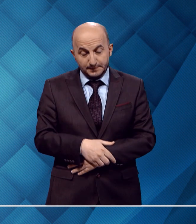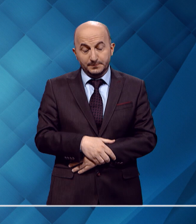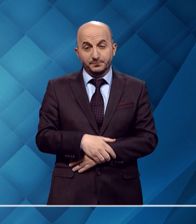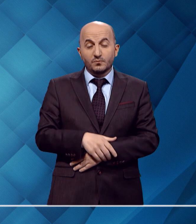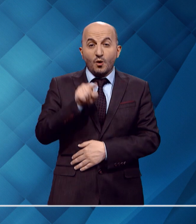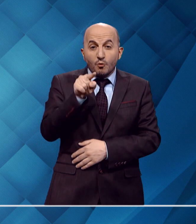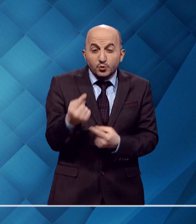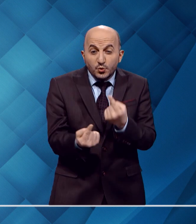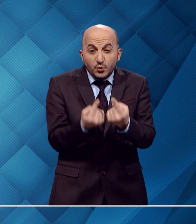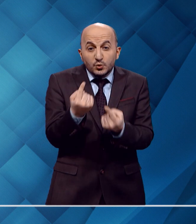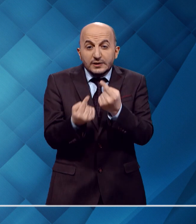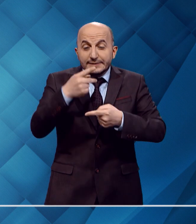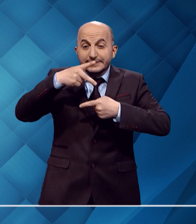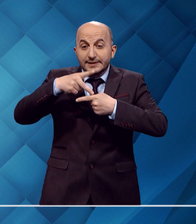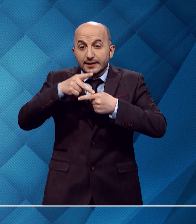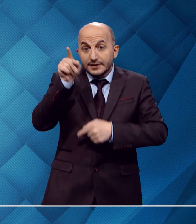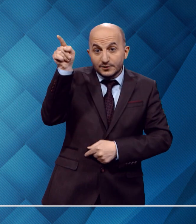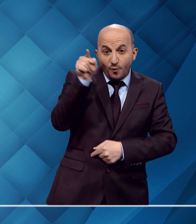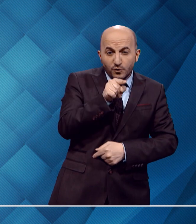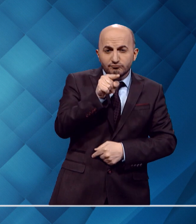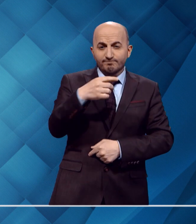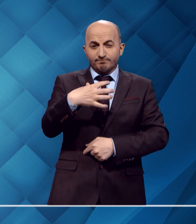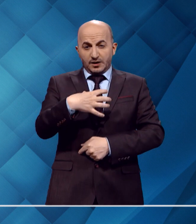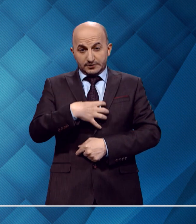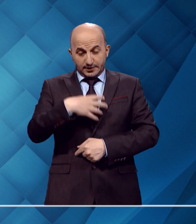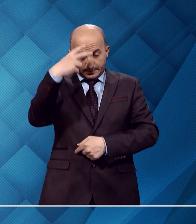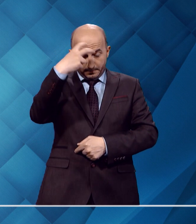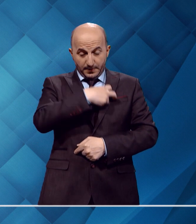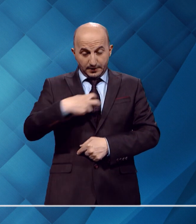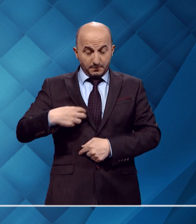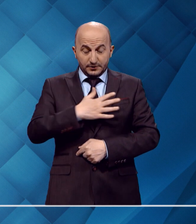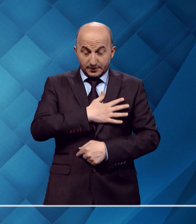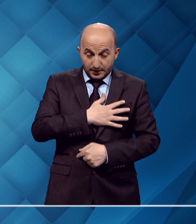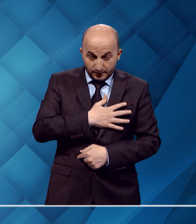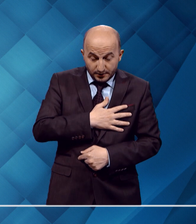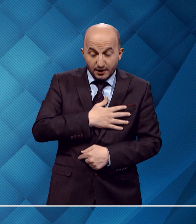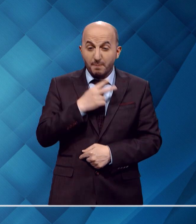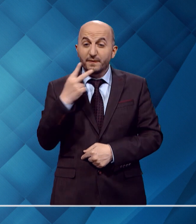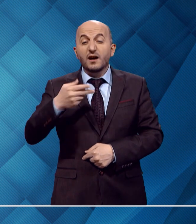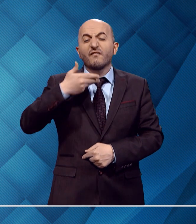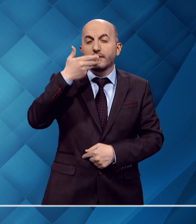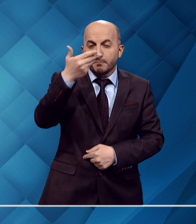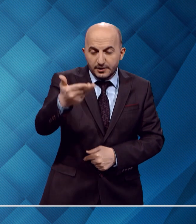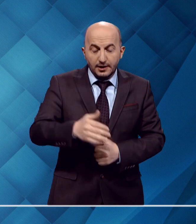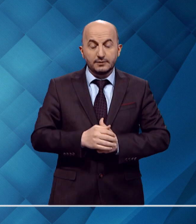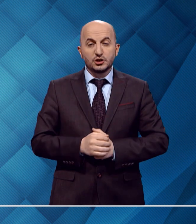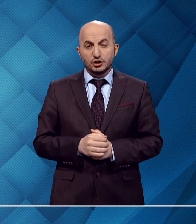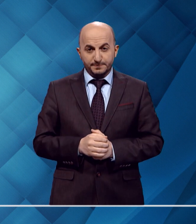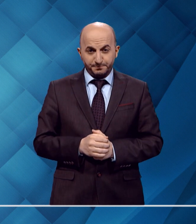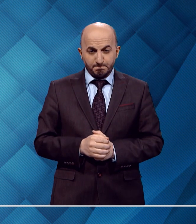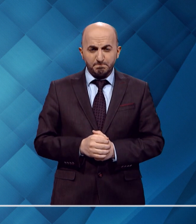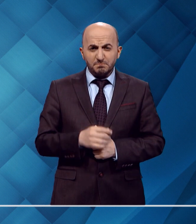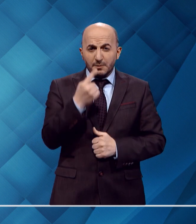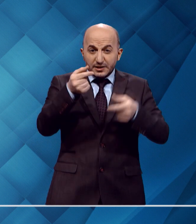buyurmaktadır. Bu ürünlerin zekatlarının oranı bizzat Hazreti Peygamber sallallahu aleyhi ve sellem tarafından